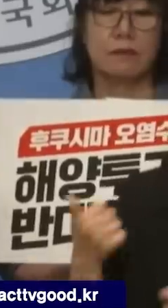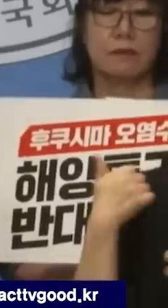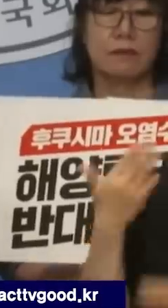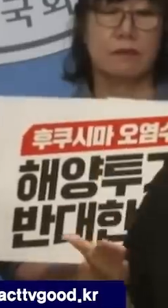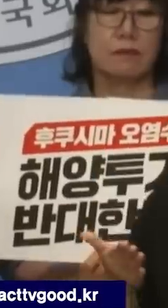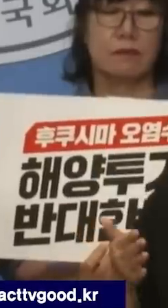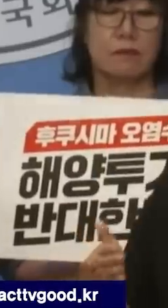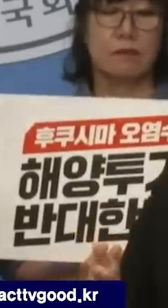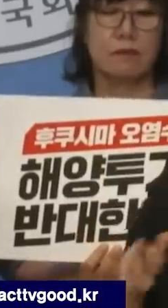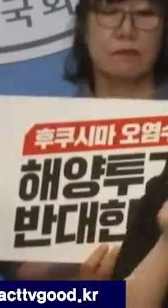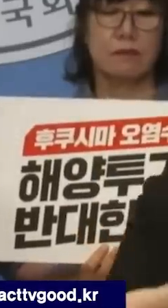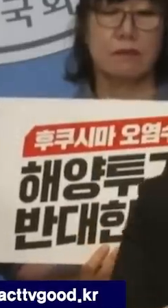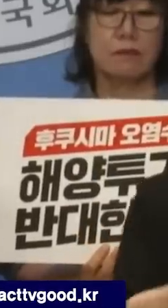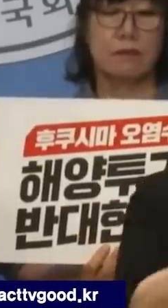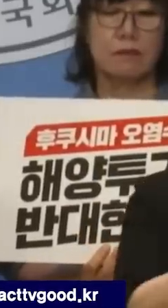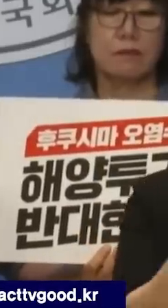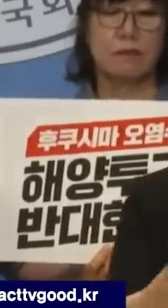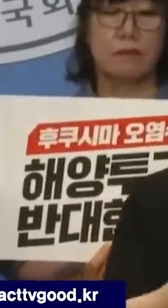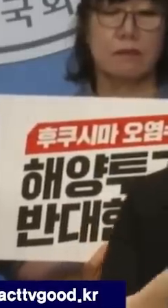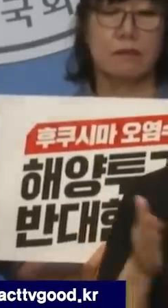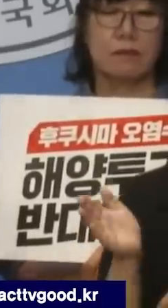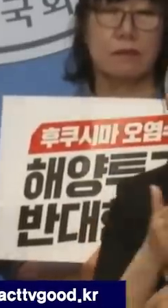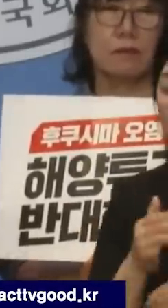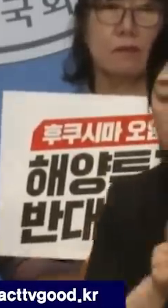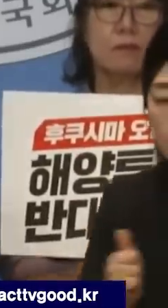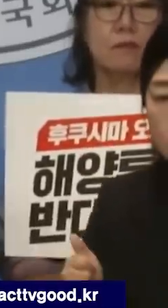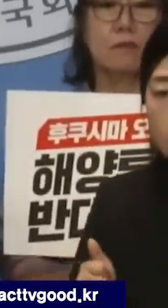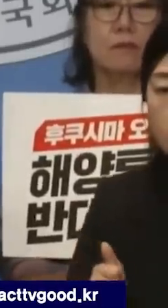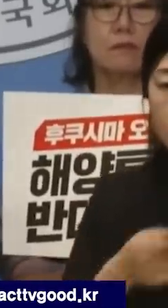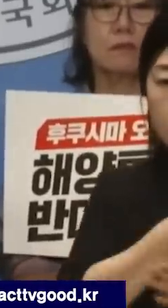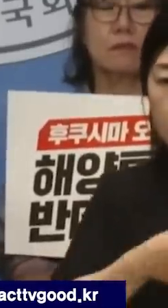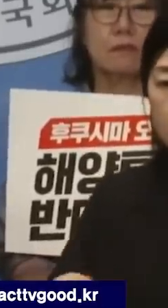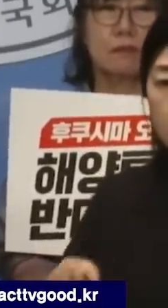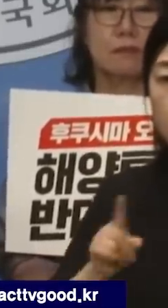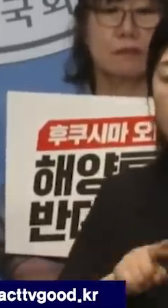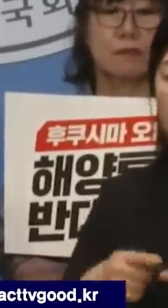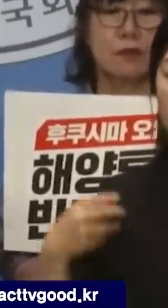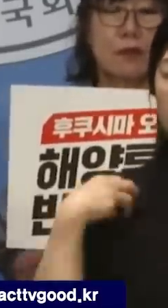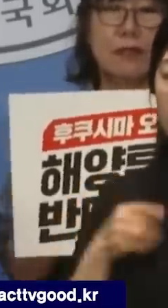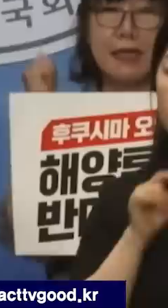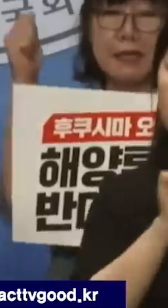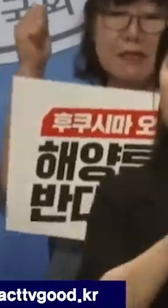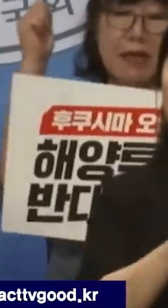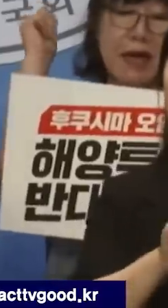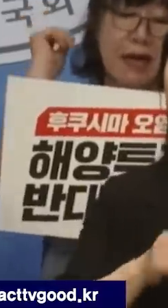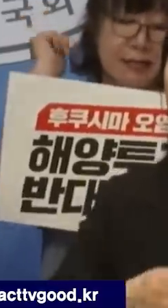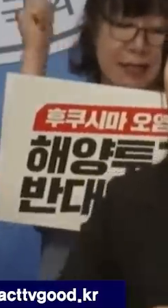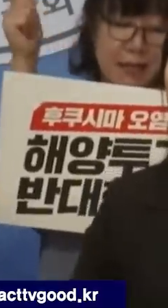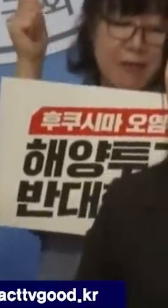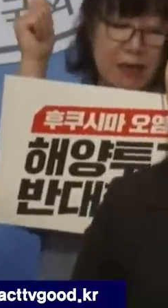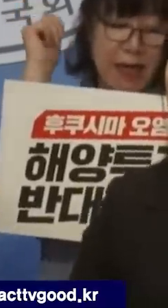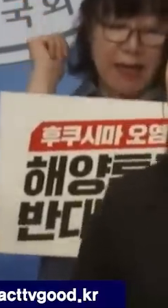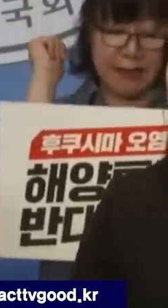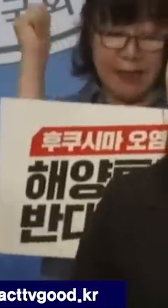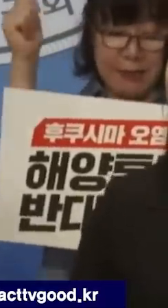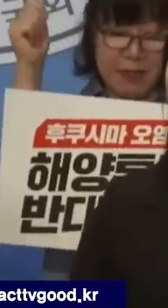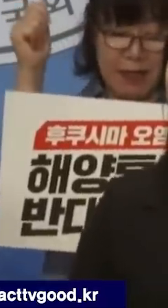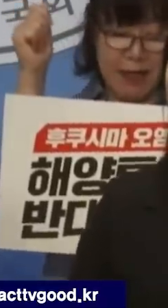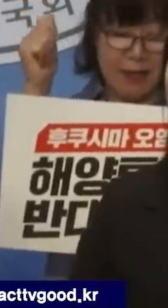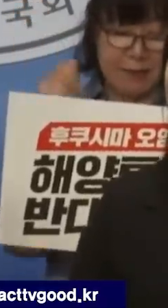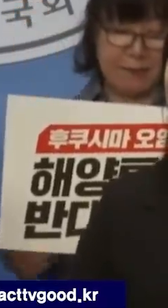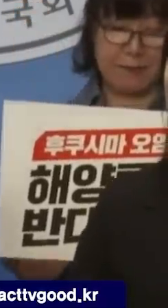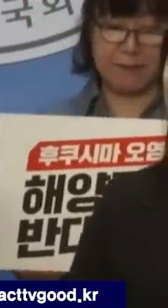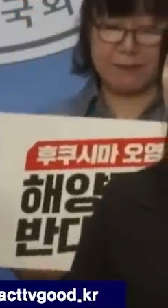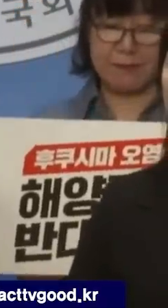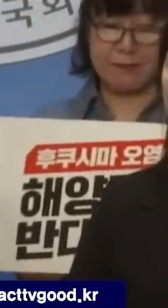발생한 어업인, 수산업인의 피해를 책임져라! 책임져라! 책임져라!